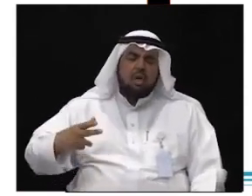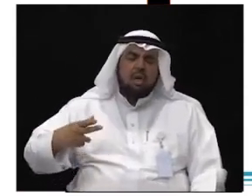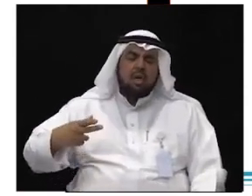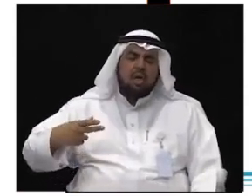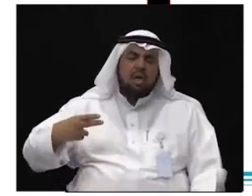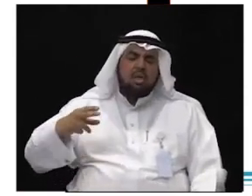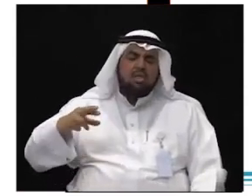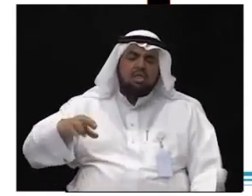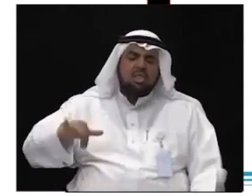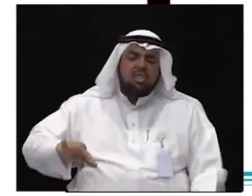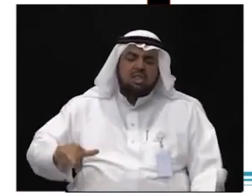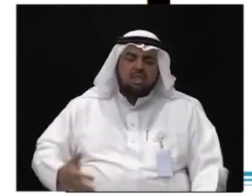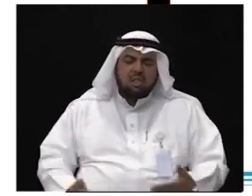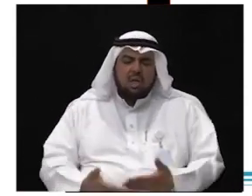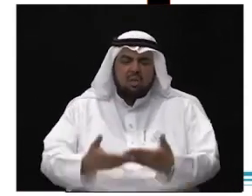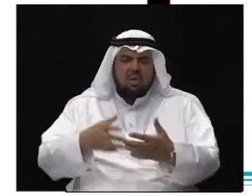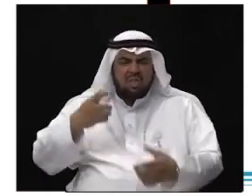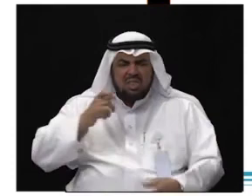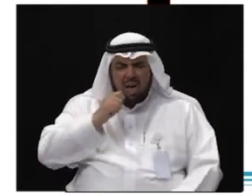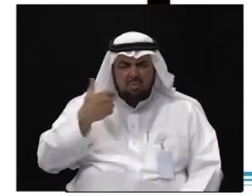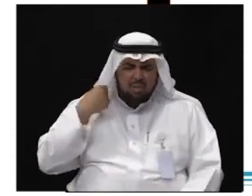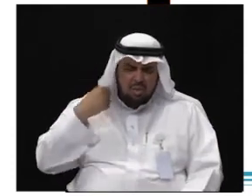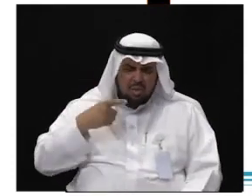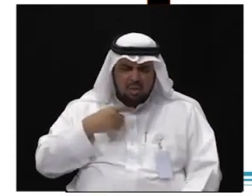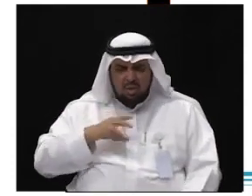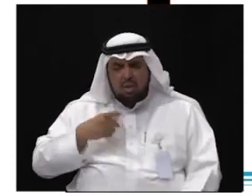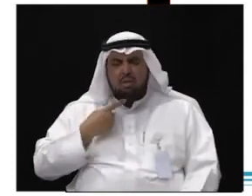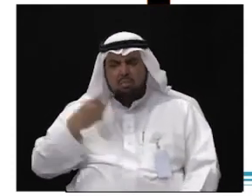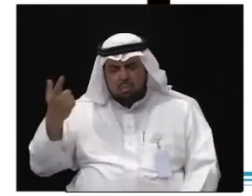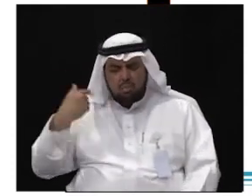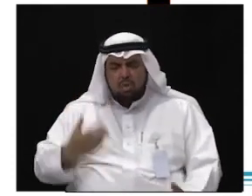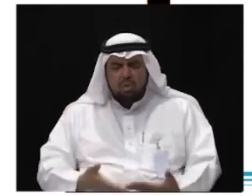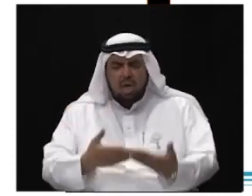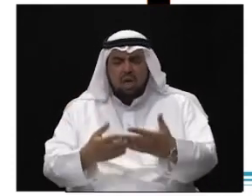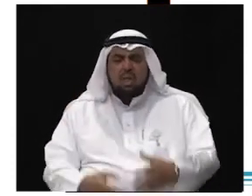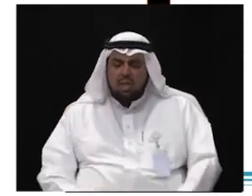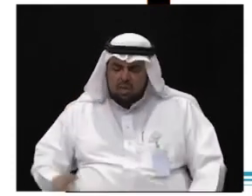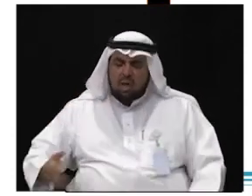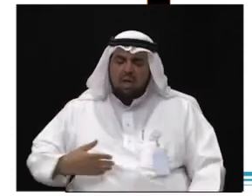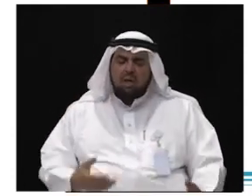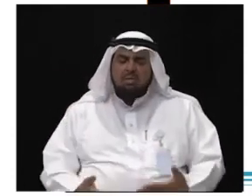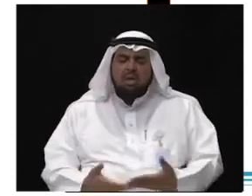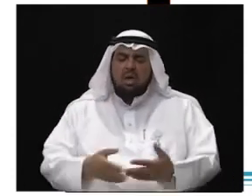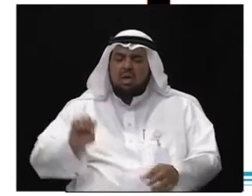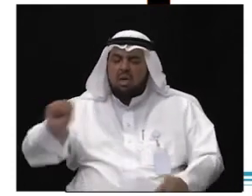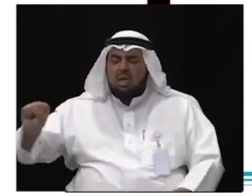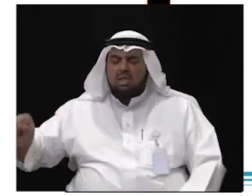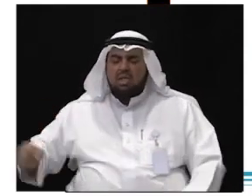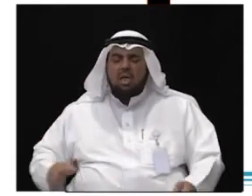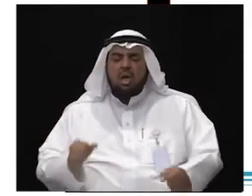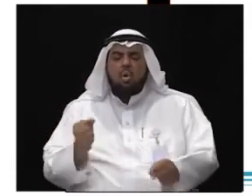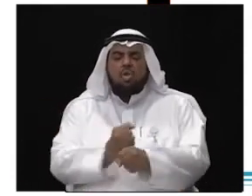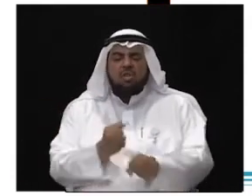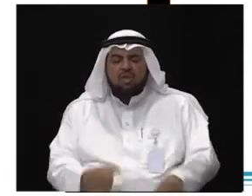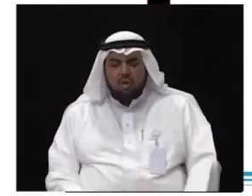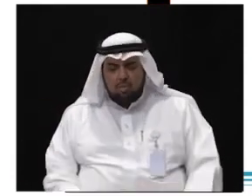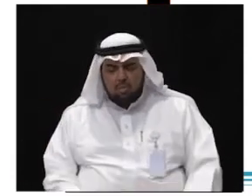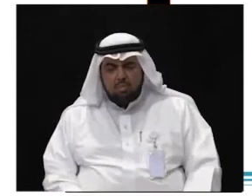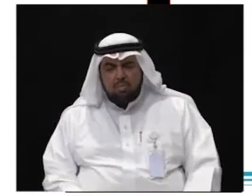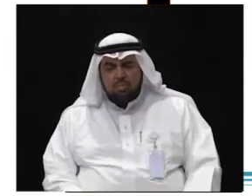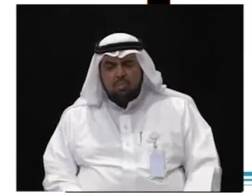يمكنك مساعدته في ربط كل خاصية بالوظيفة التي تمثلها؟